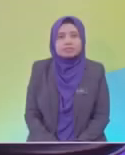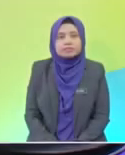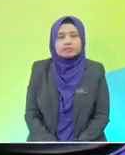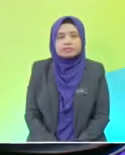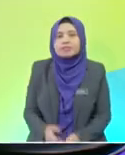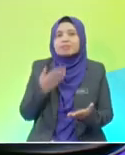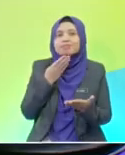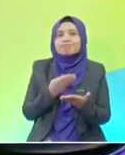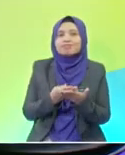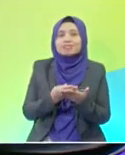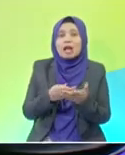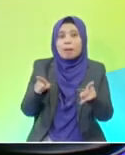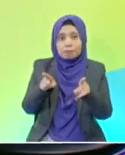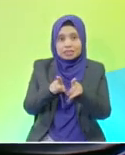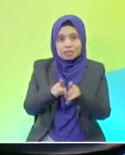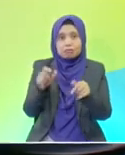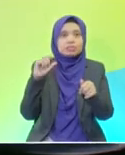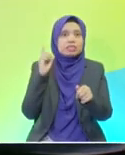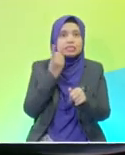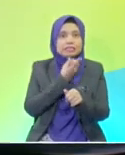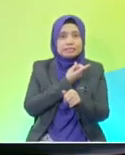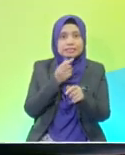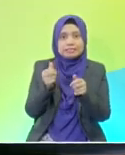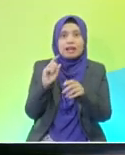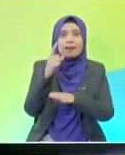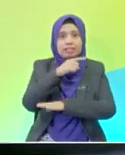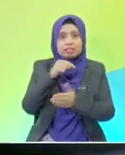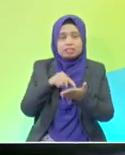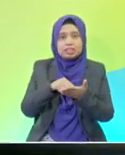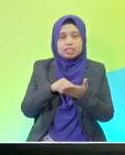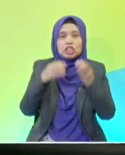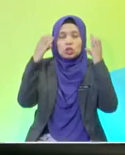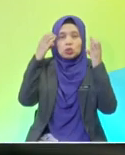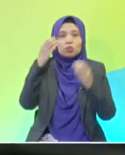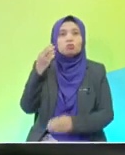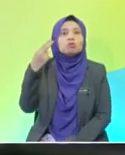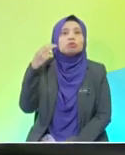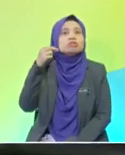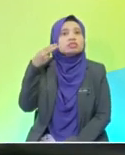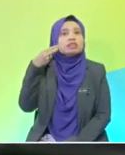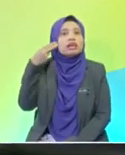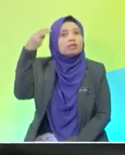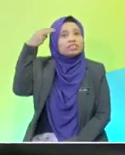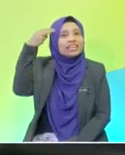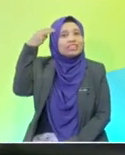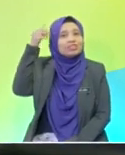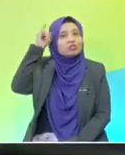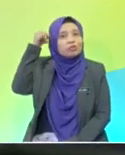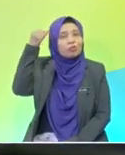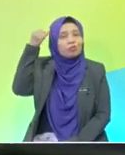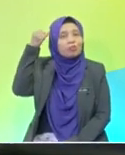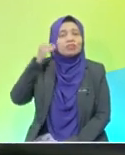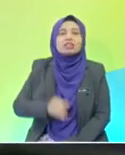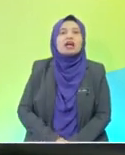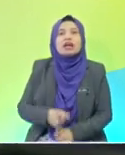Baiklah bersama dengan kita Pada hari ini ceguro Selan Juno guru ekonomi pada SMK Tanjung cat Kotabaru